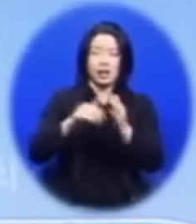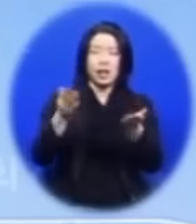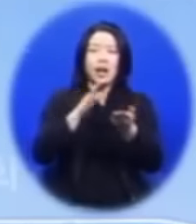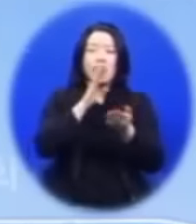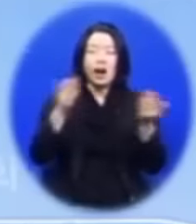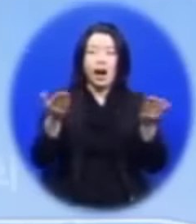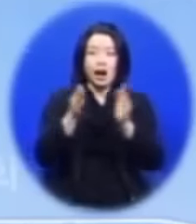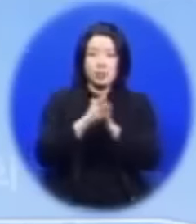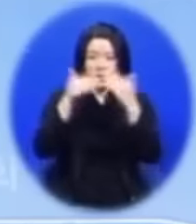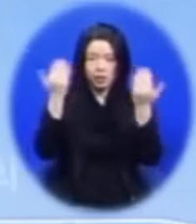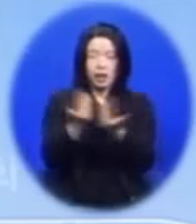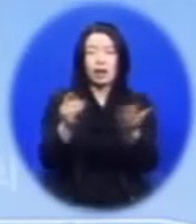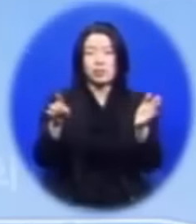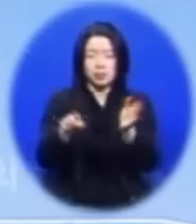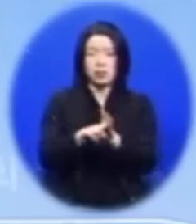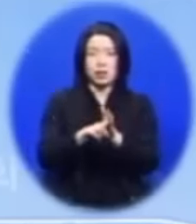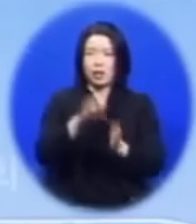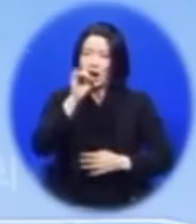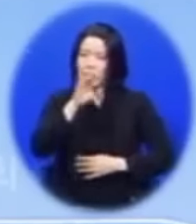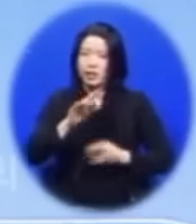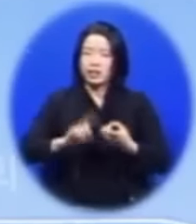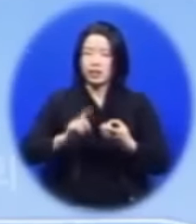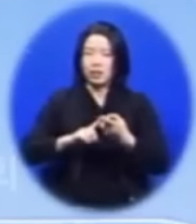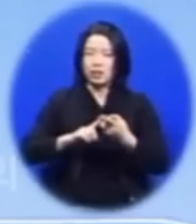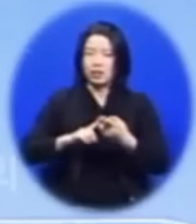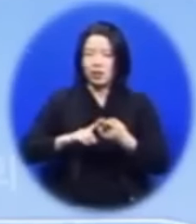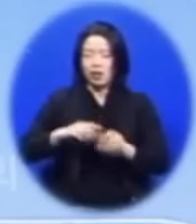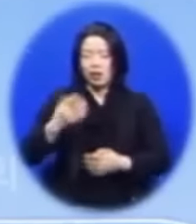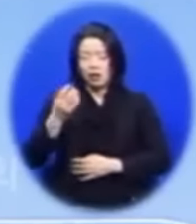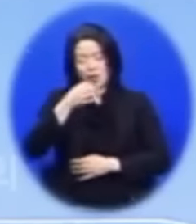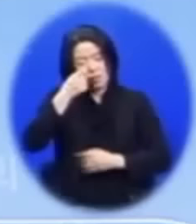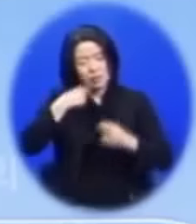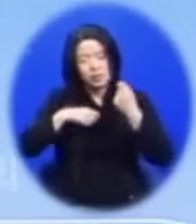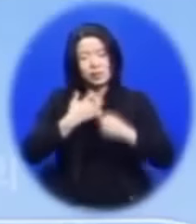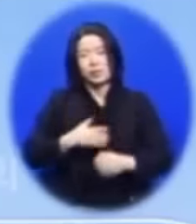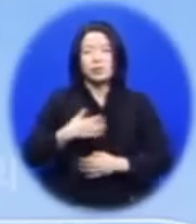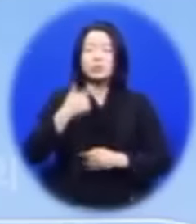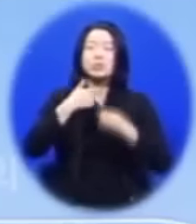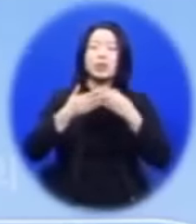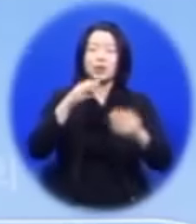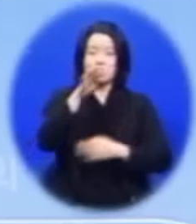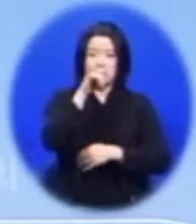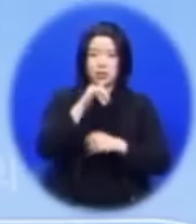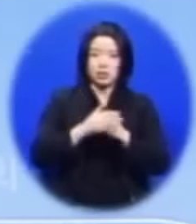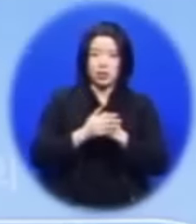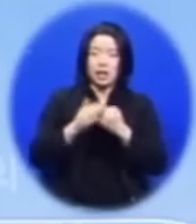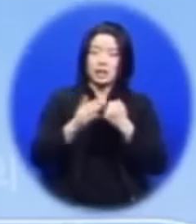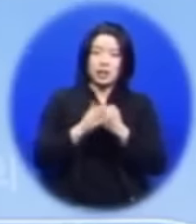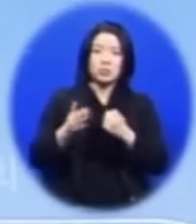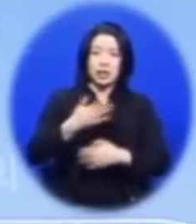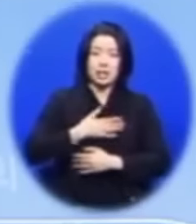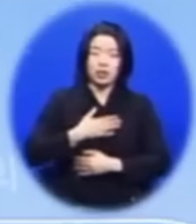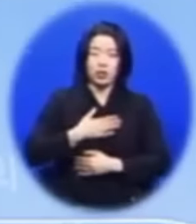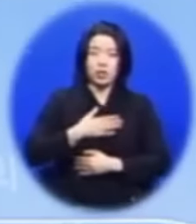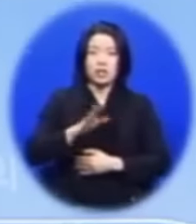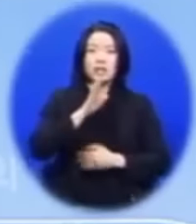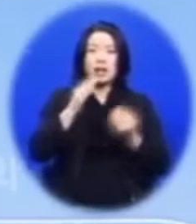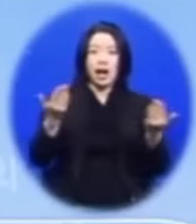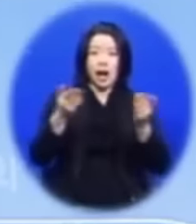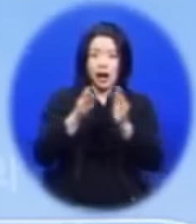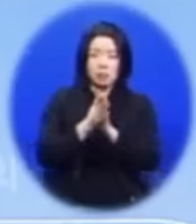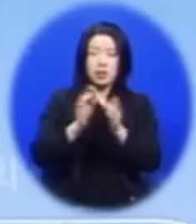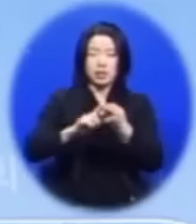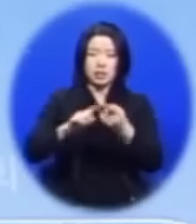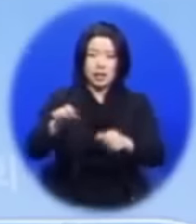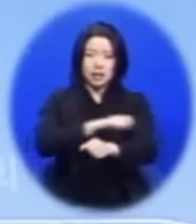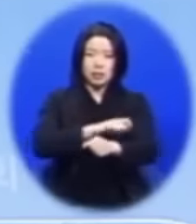믿었다가는 안된다는 정말 급은 경험이 있어요 그래서 저는 아에 대해서 특별히